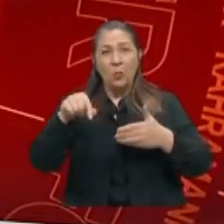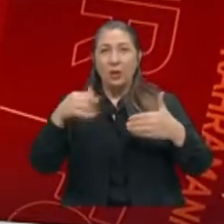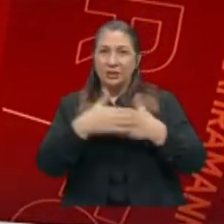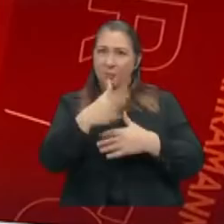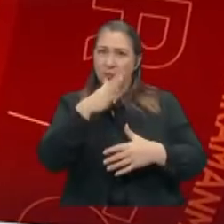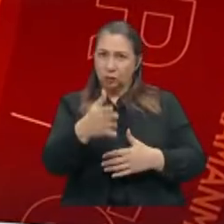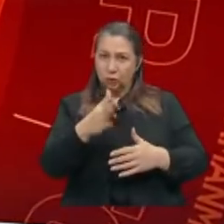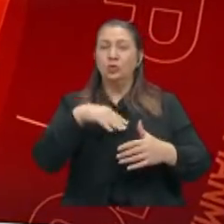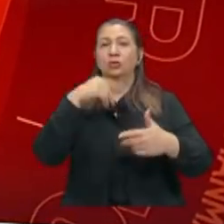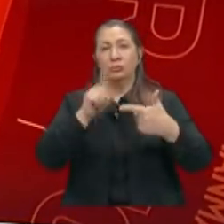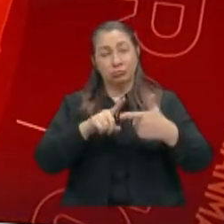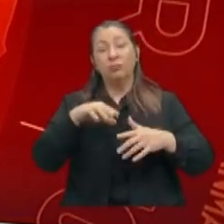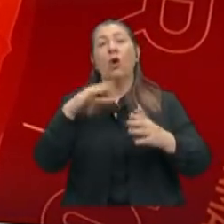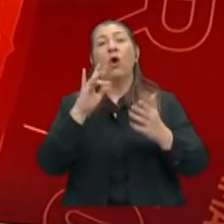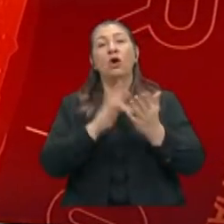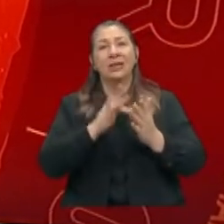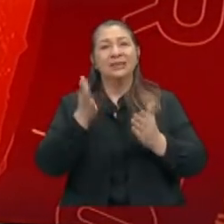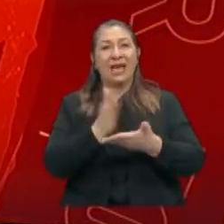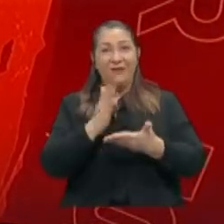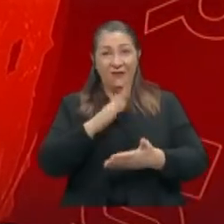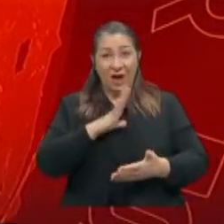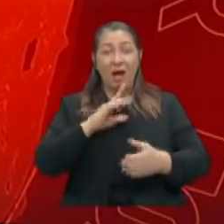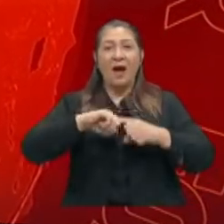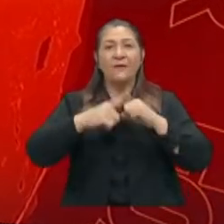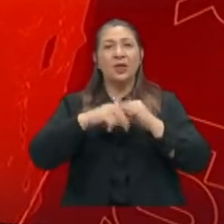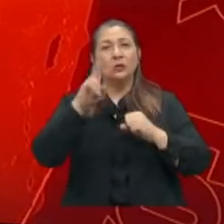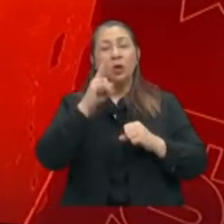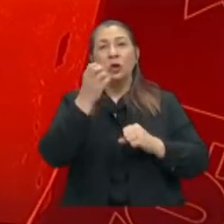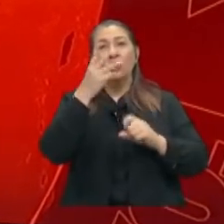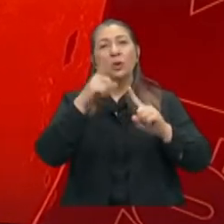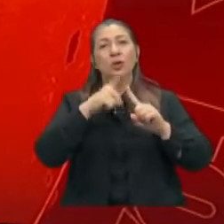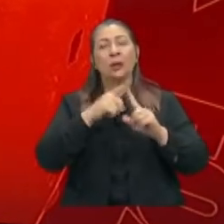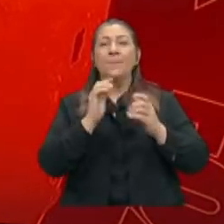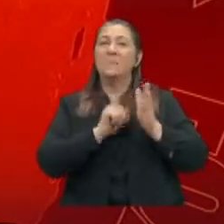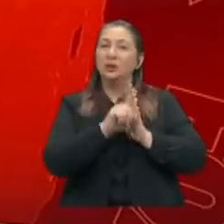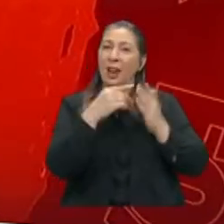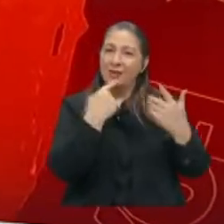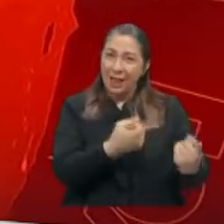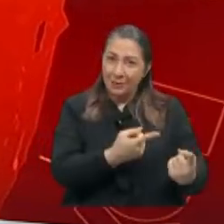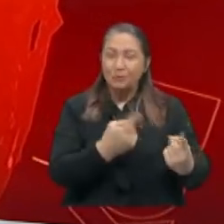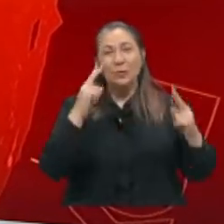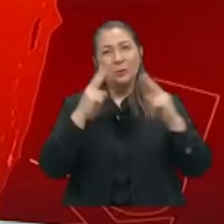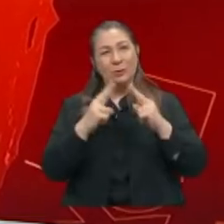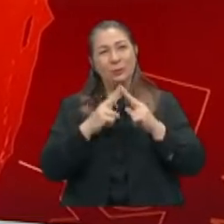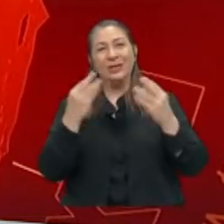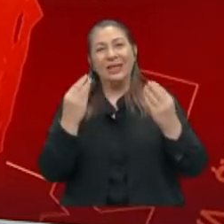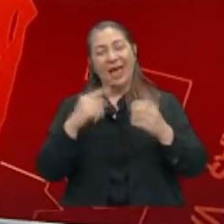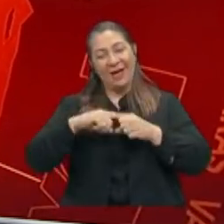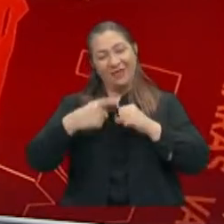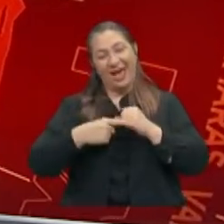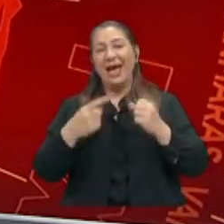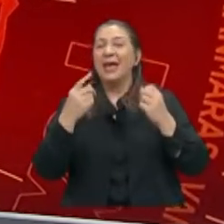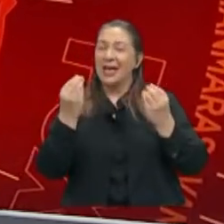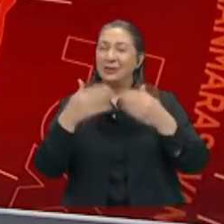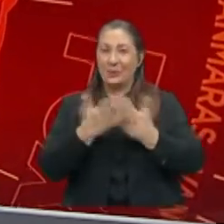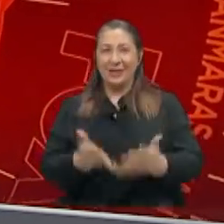gece biliyorsunuz ardından dizinin orta sayfa var. Hafta sonunda Gülbin Tosun'a başarılar dilerim. Görüşmek üzere haftaya, iyi